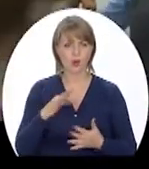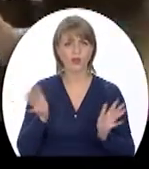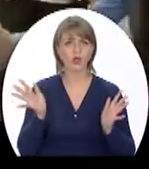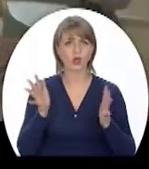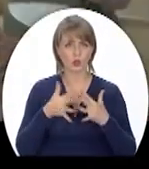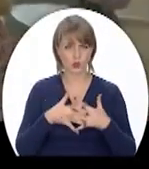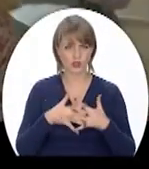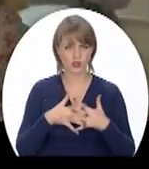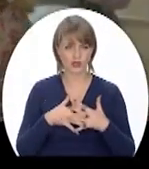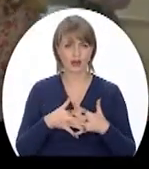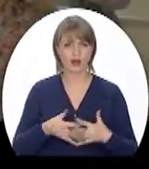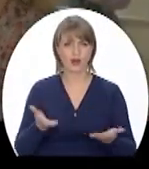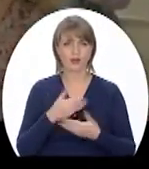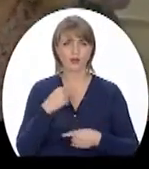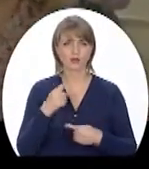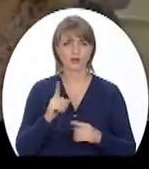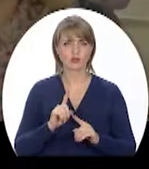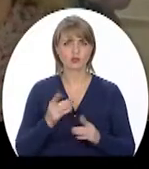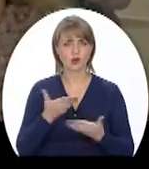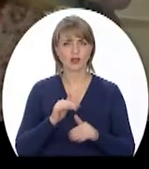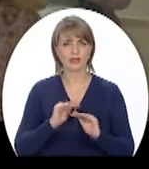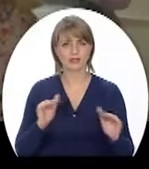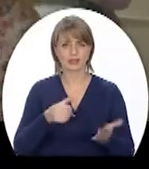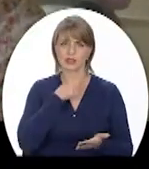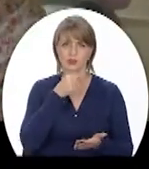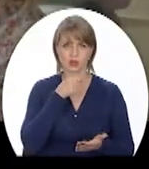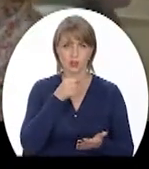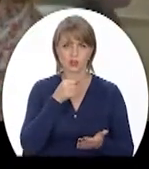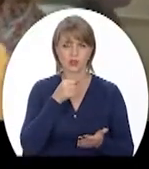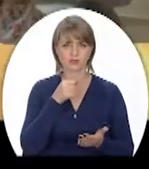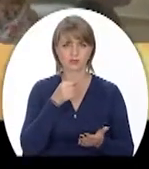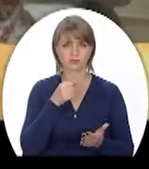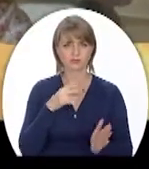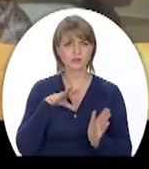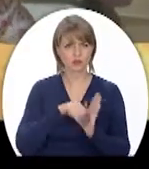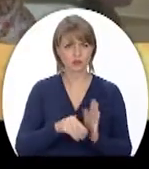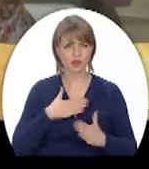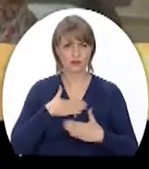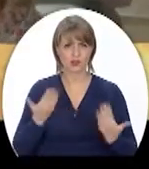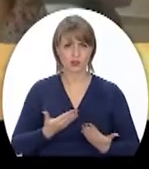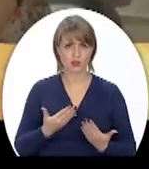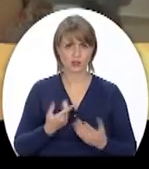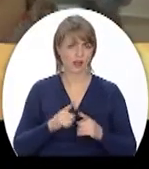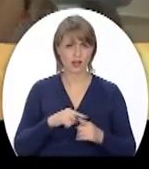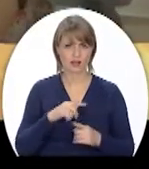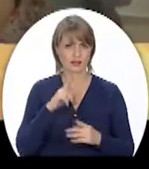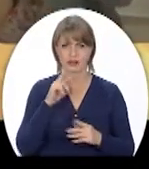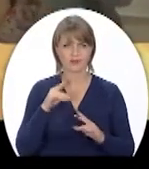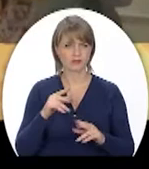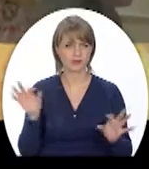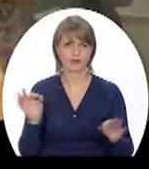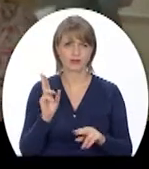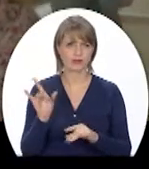об инклюзии, да? Мы говорим о том, что мы деток и взрослых с УВЗ мы включаем в нашу жизнь. Неправда. Это не